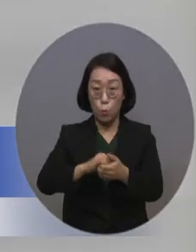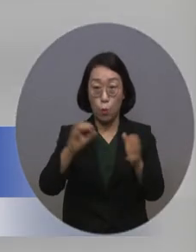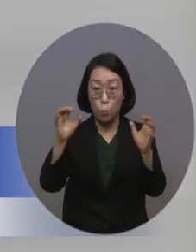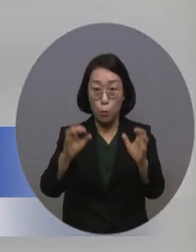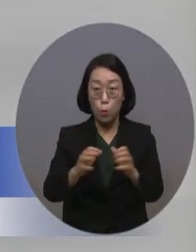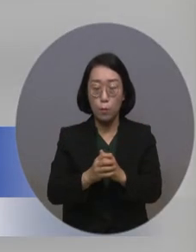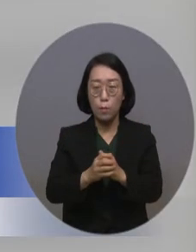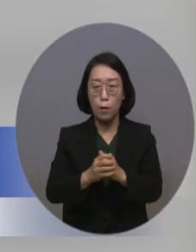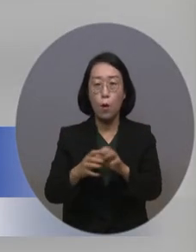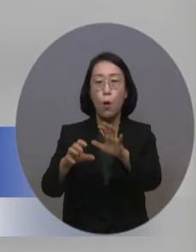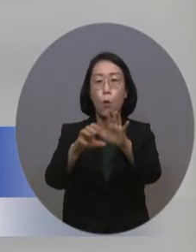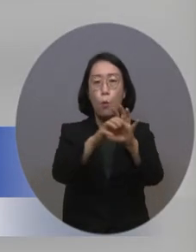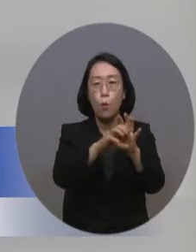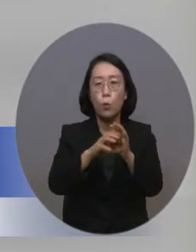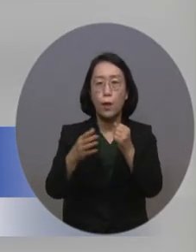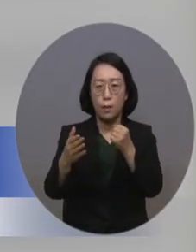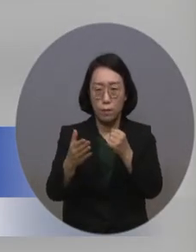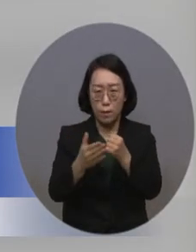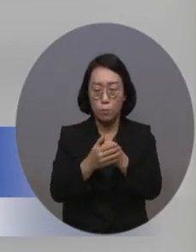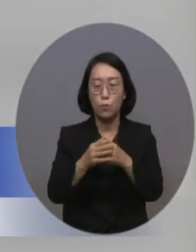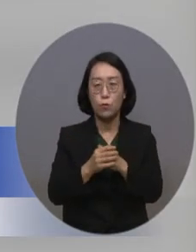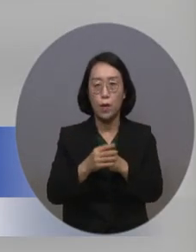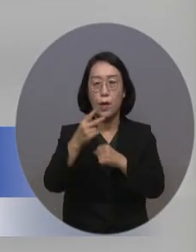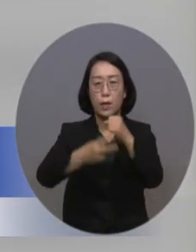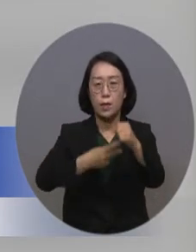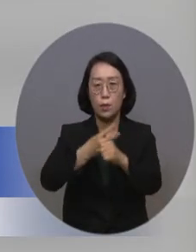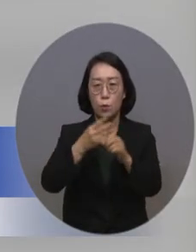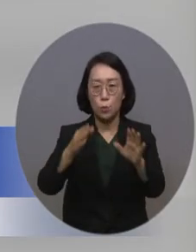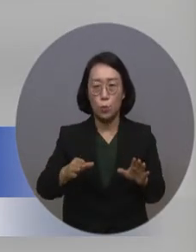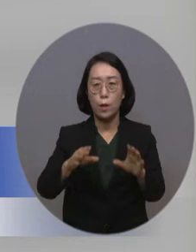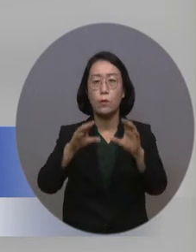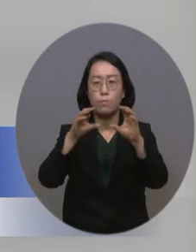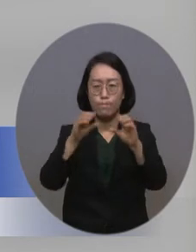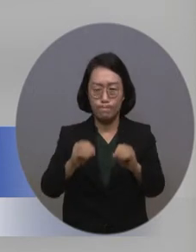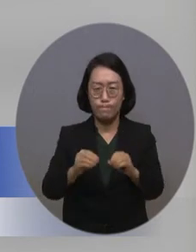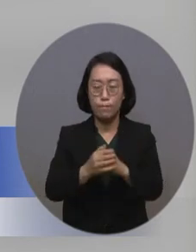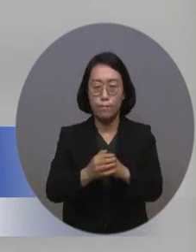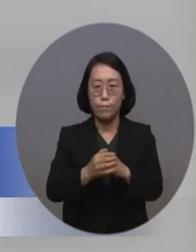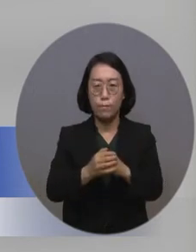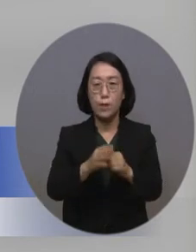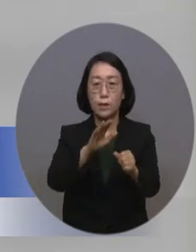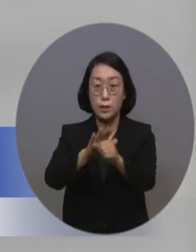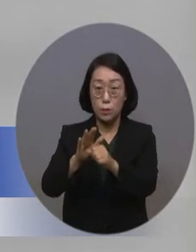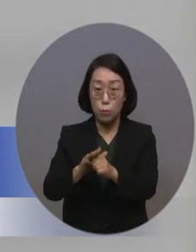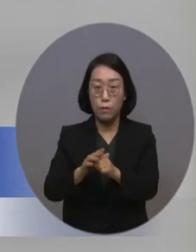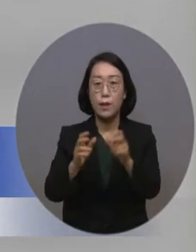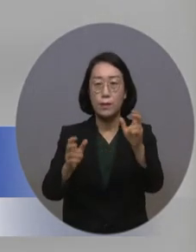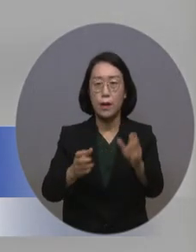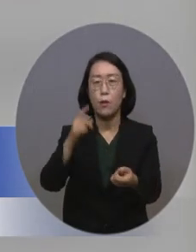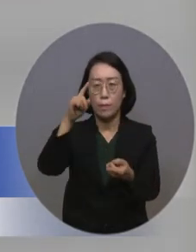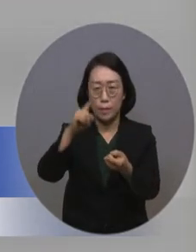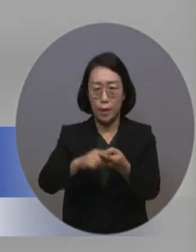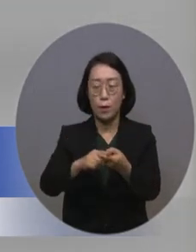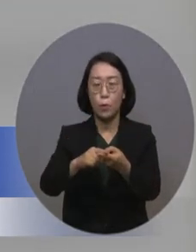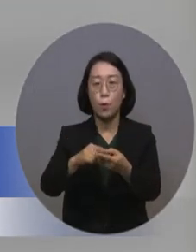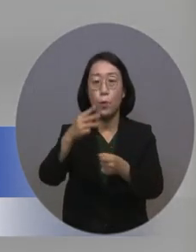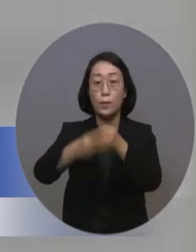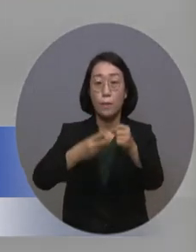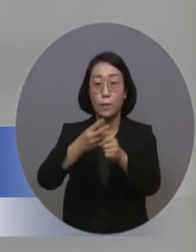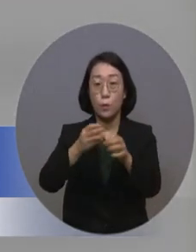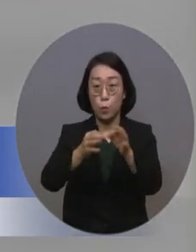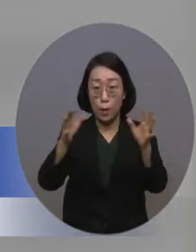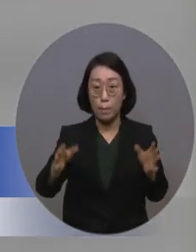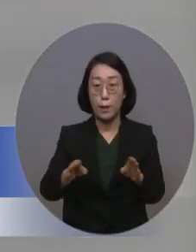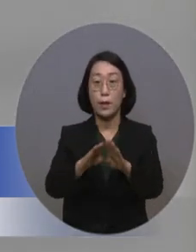세계가 코로나19 팬더 및 영향으로 인해 2년간 중단된 개도국 지원 사업입니다 3년만에 개최된 금번